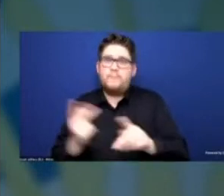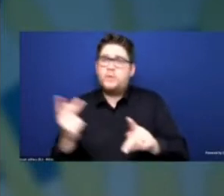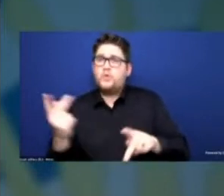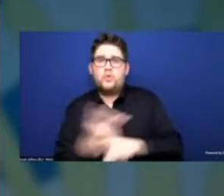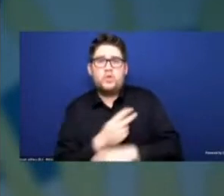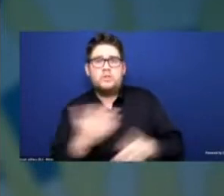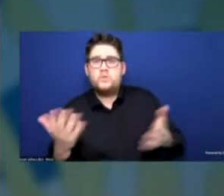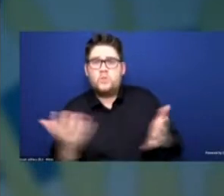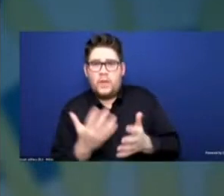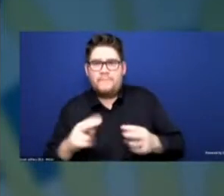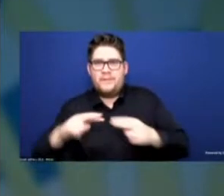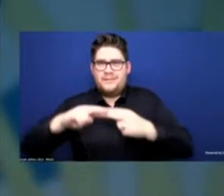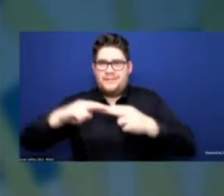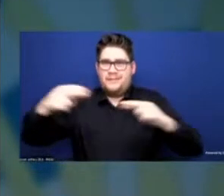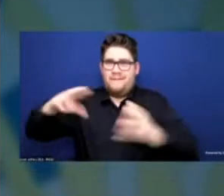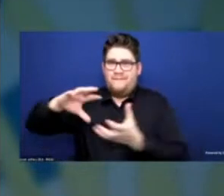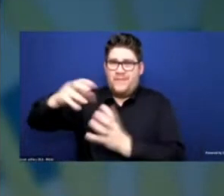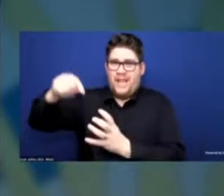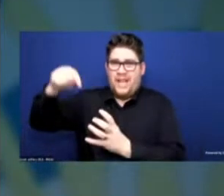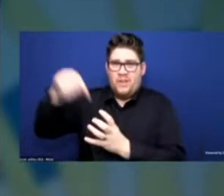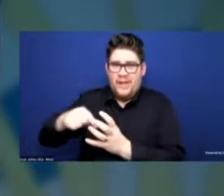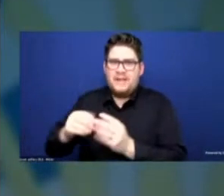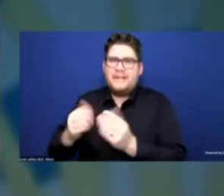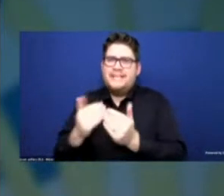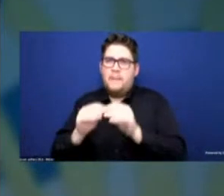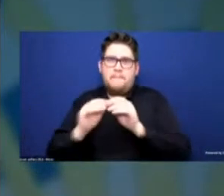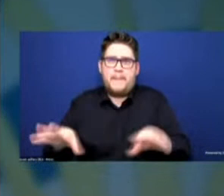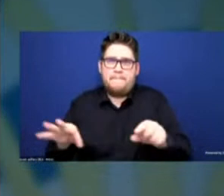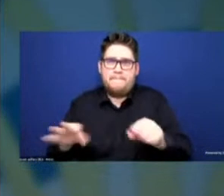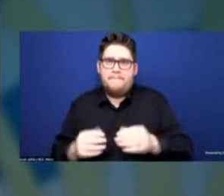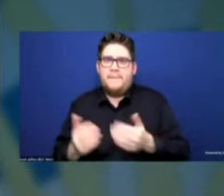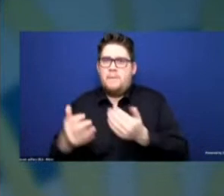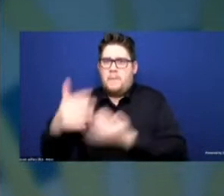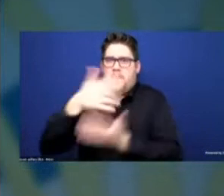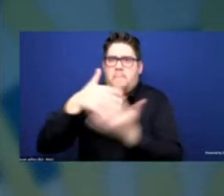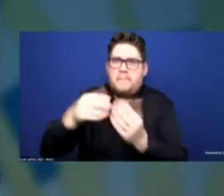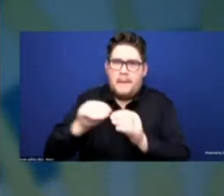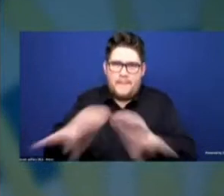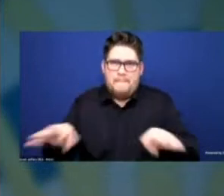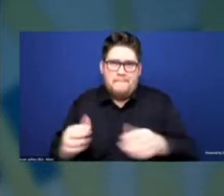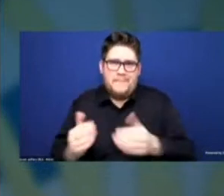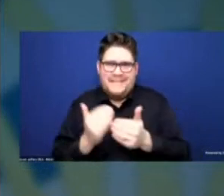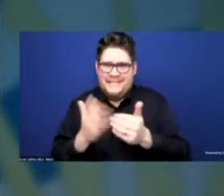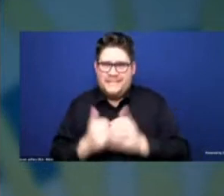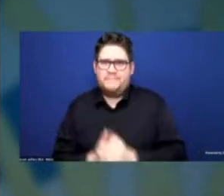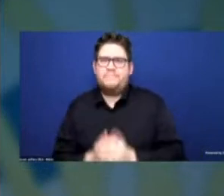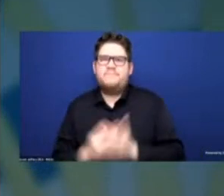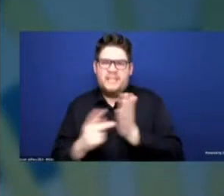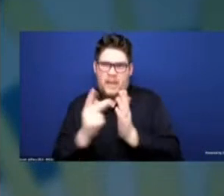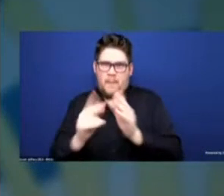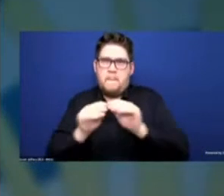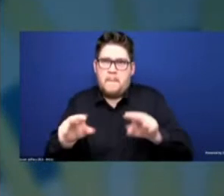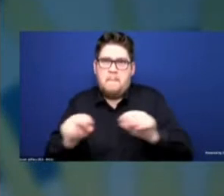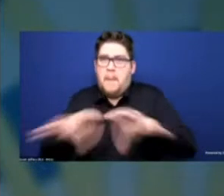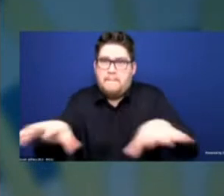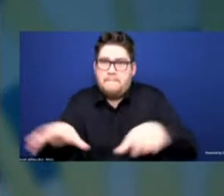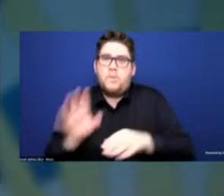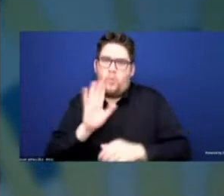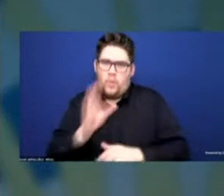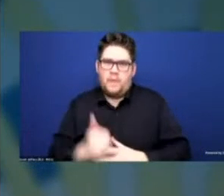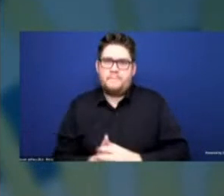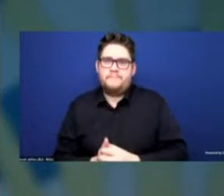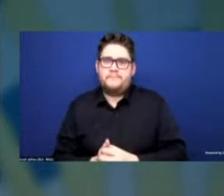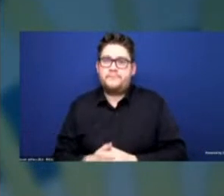highly populous areas of the province. We see that in the Fraser Health region, 所以 where 看到了 it's 这个 still 飞沙 the 也 reproductive number